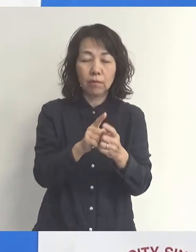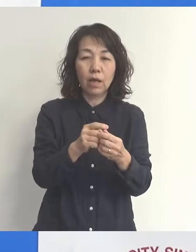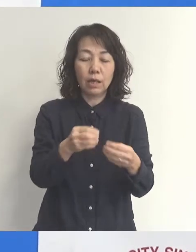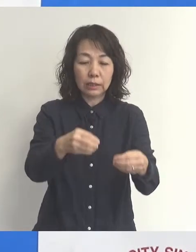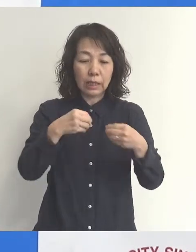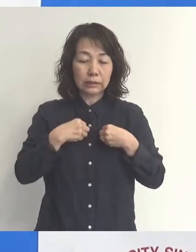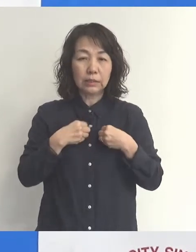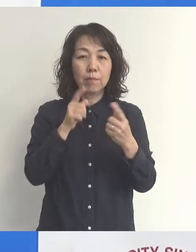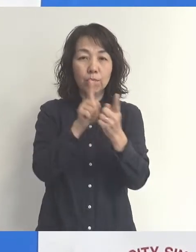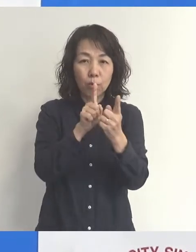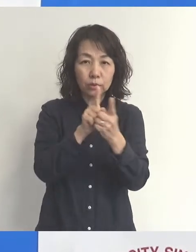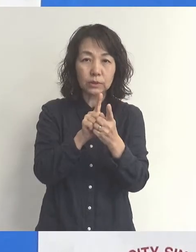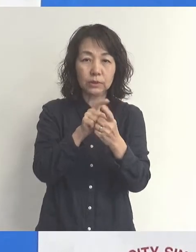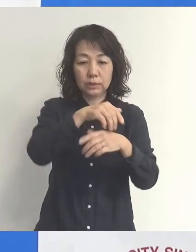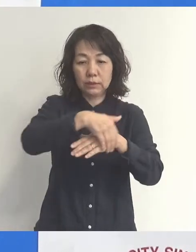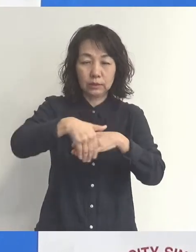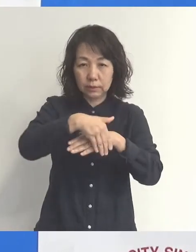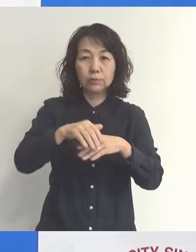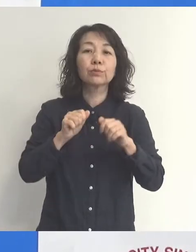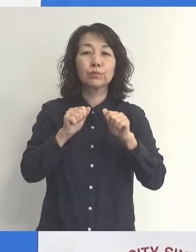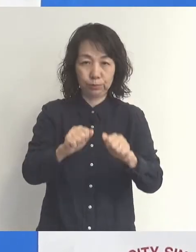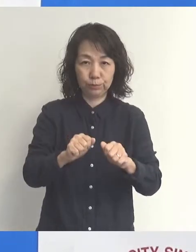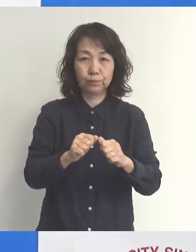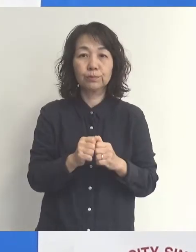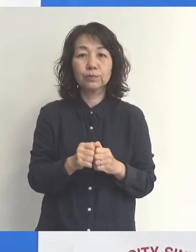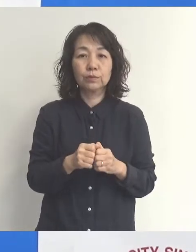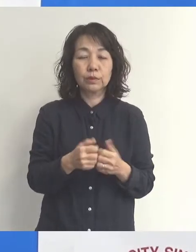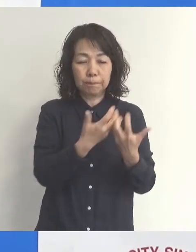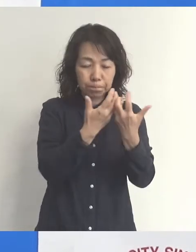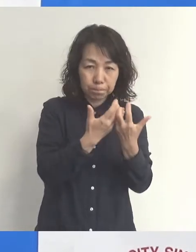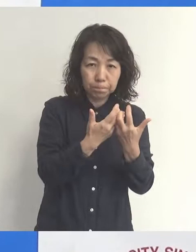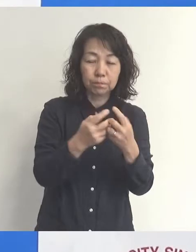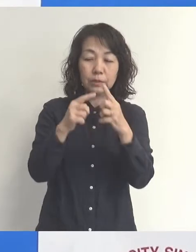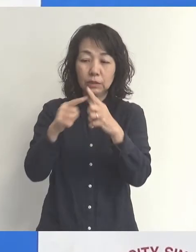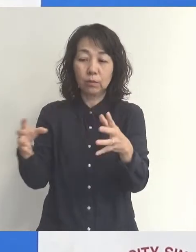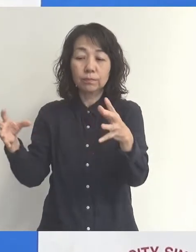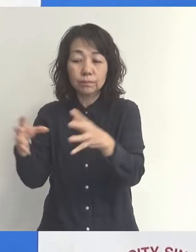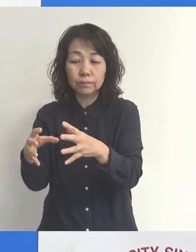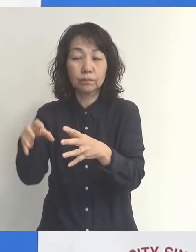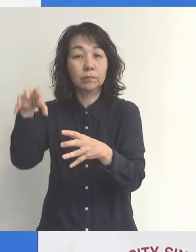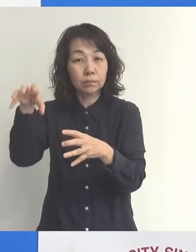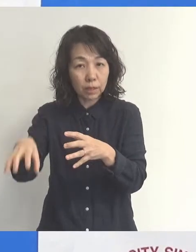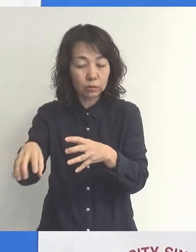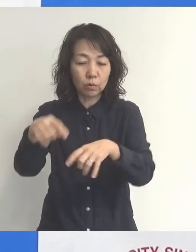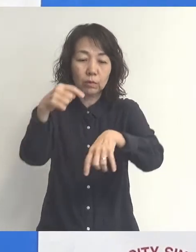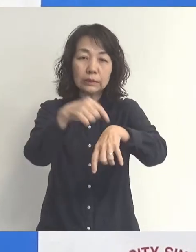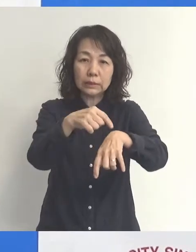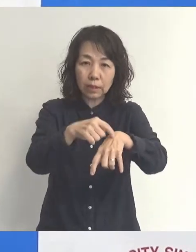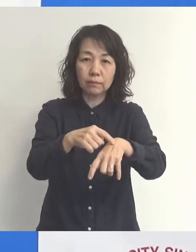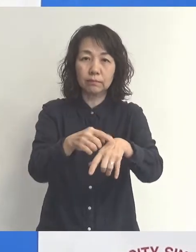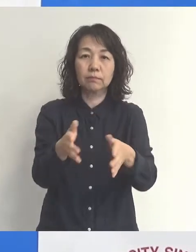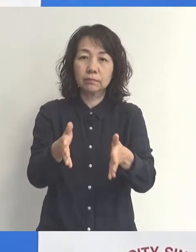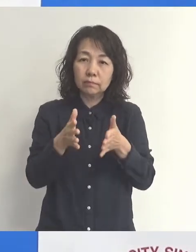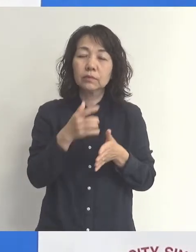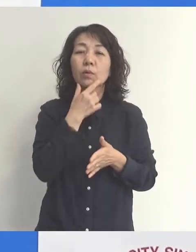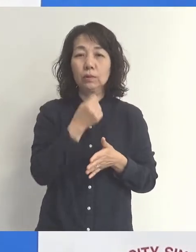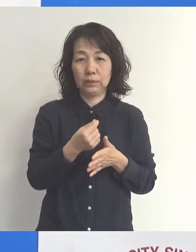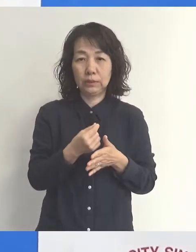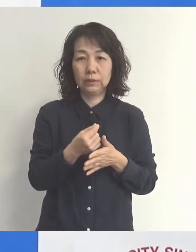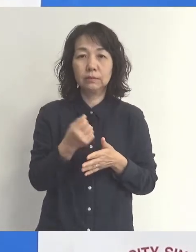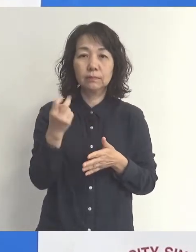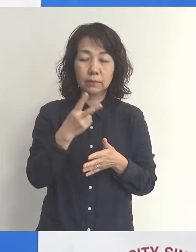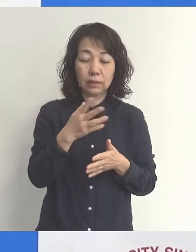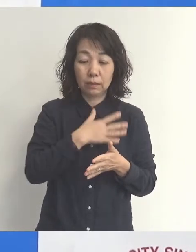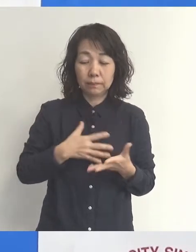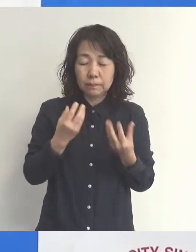策を徹底すること、混雑密集する時間や場所を避けること、そして体調不良